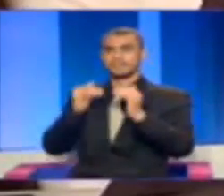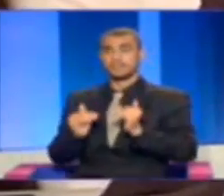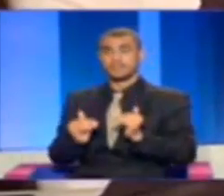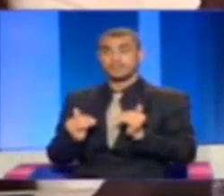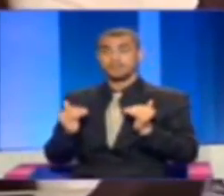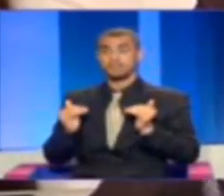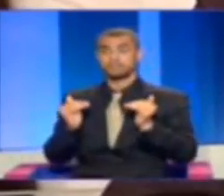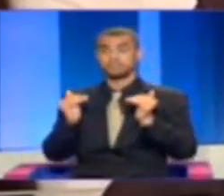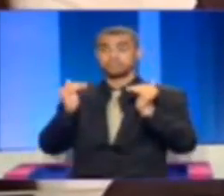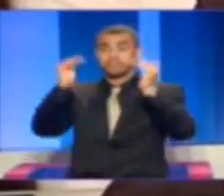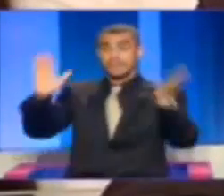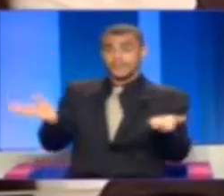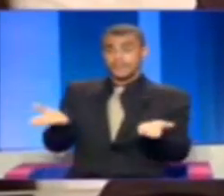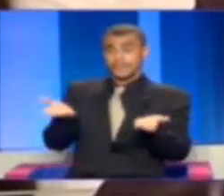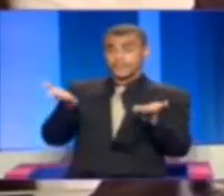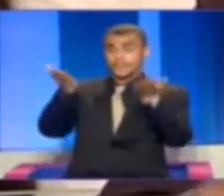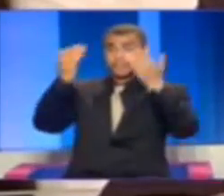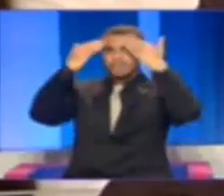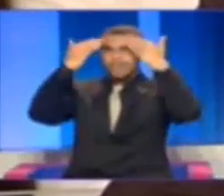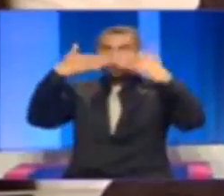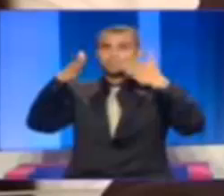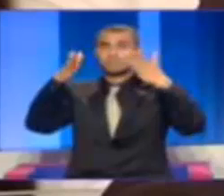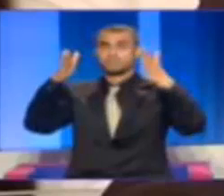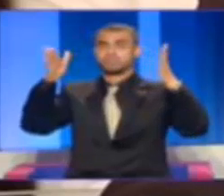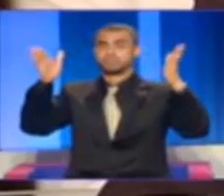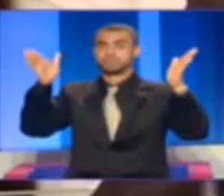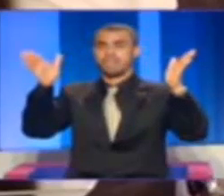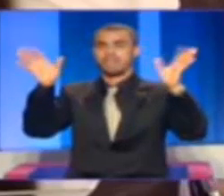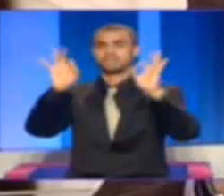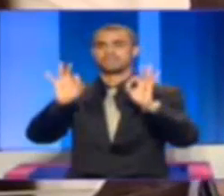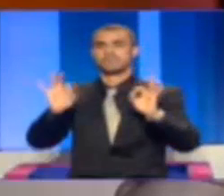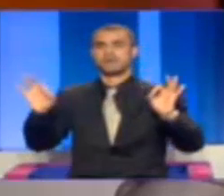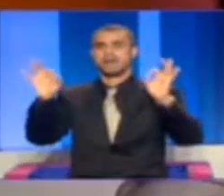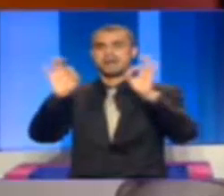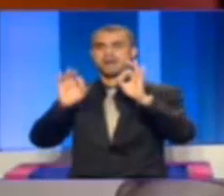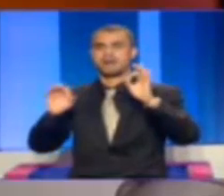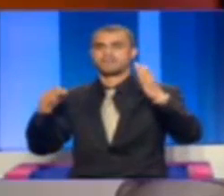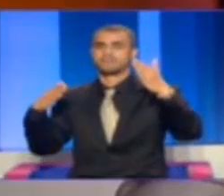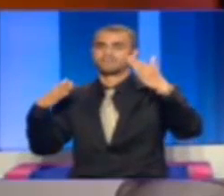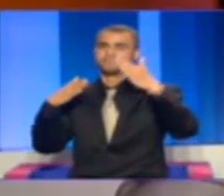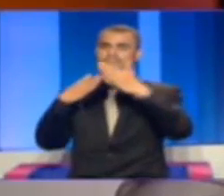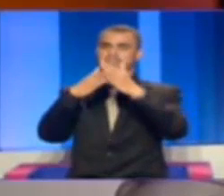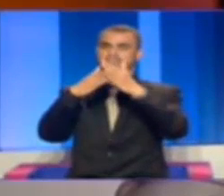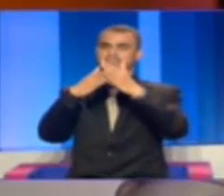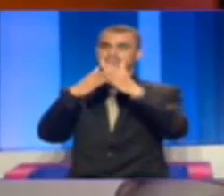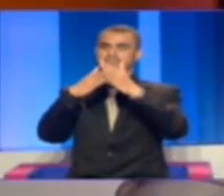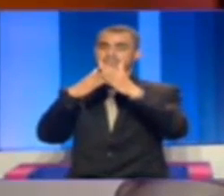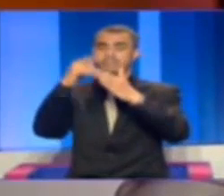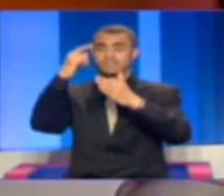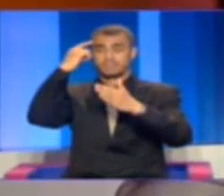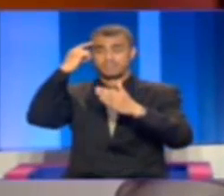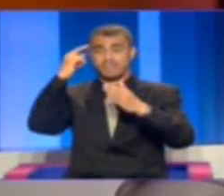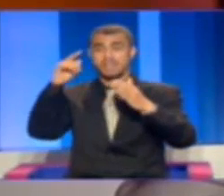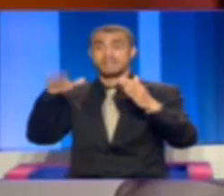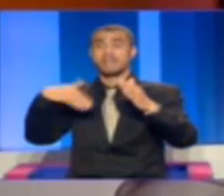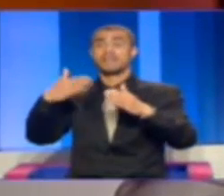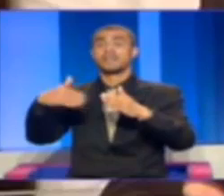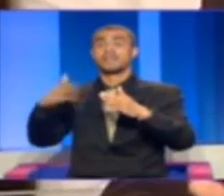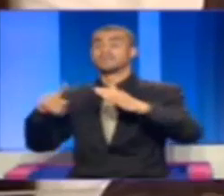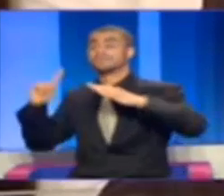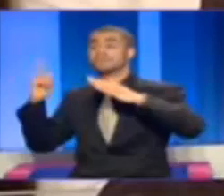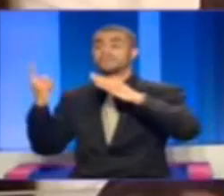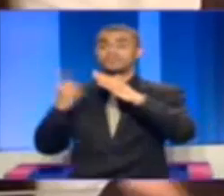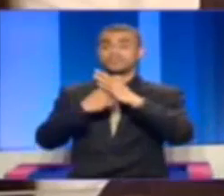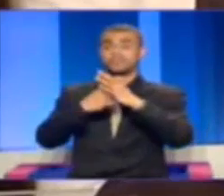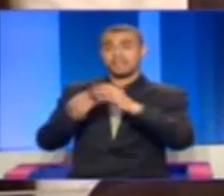مثلا القدام ويكون توا مؤهل باش نوصلوا لواحد الشاب اصم او واحد الرجل اصم في المستقبل اللي